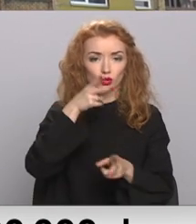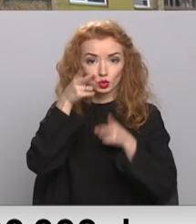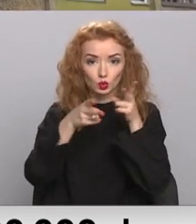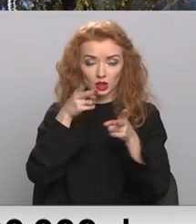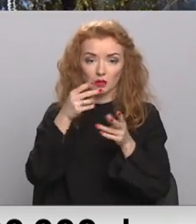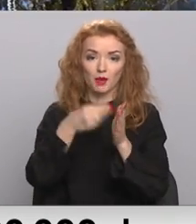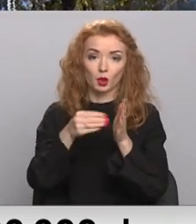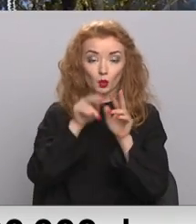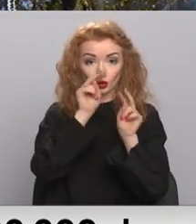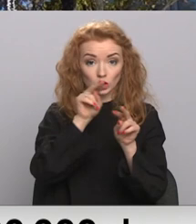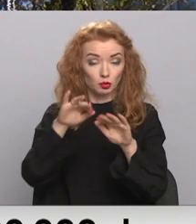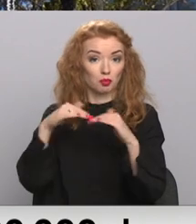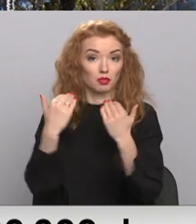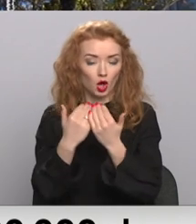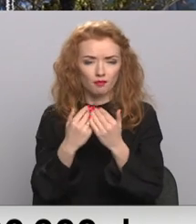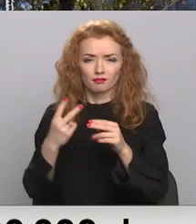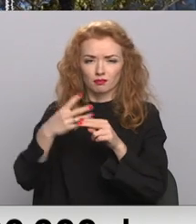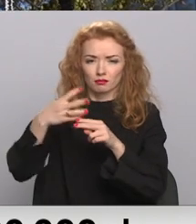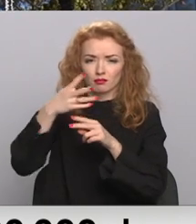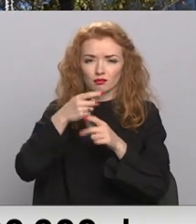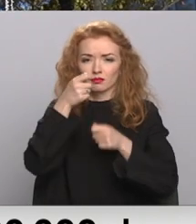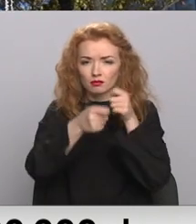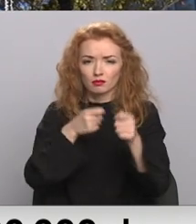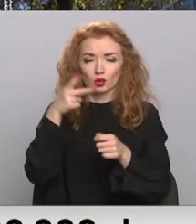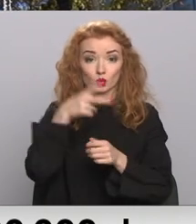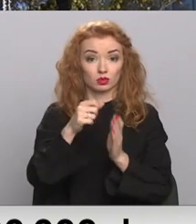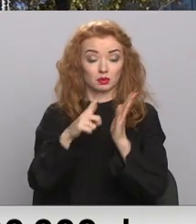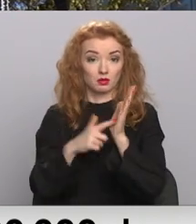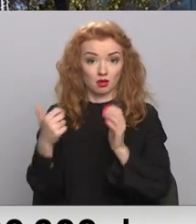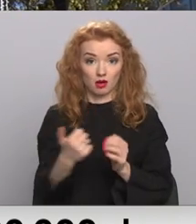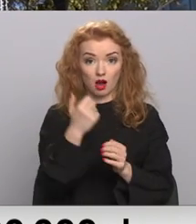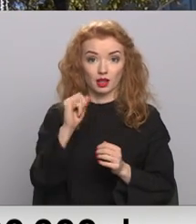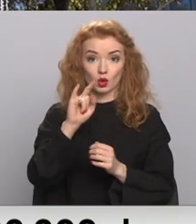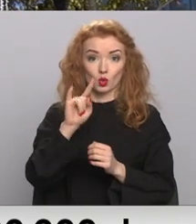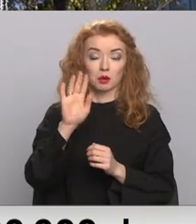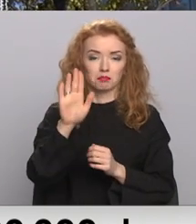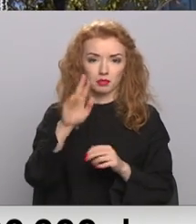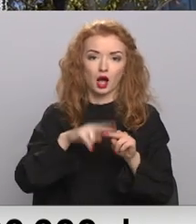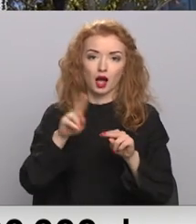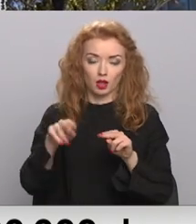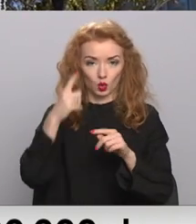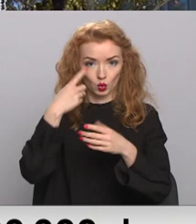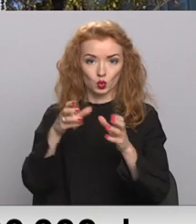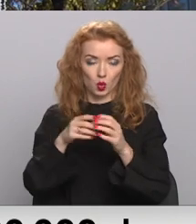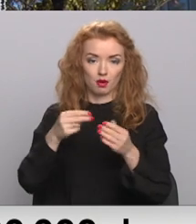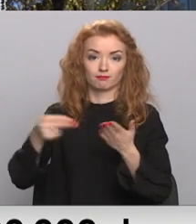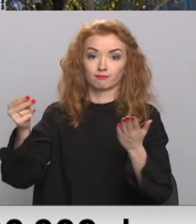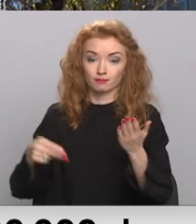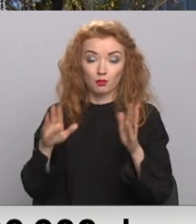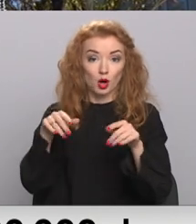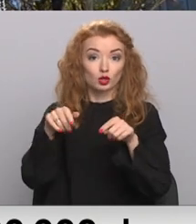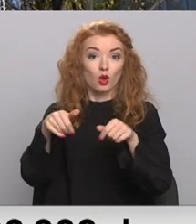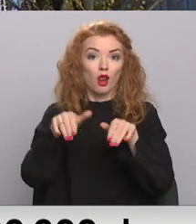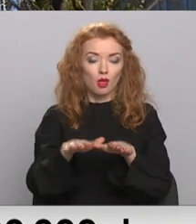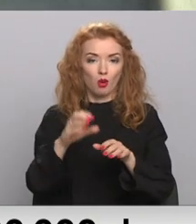uzraudzību birojā. Pēc vairāk kārtējām pārsūdzībām 2017. Gadā IUB tomēr atļāva domē slēgt līgumu. Par šo lēmumu